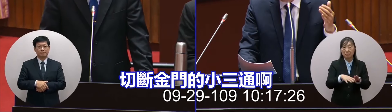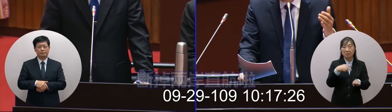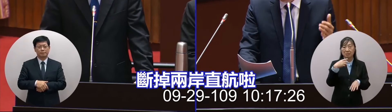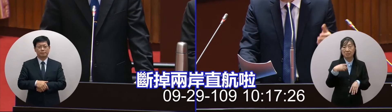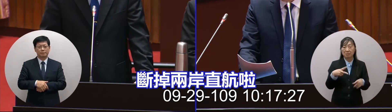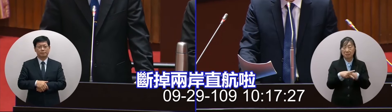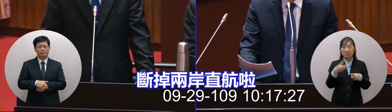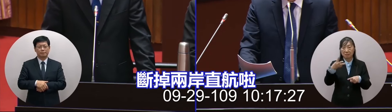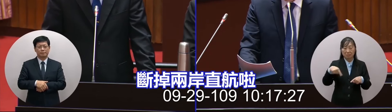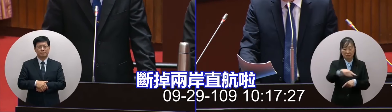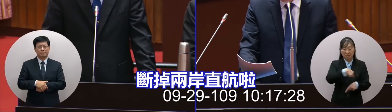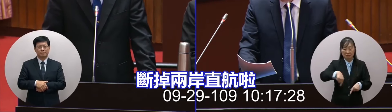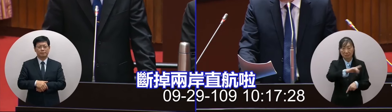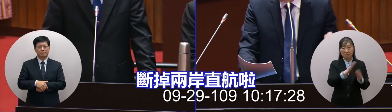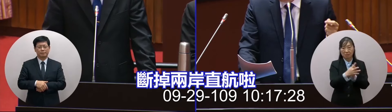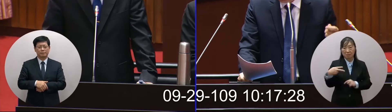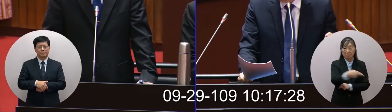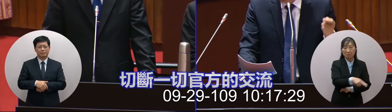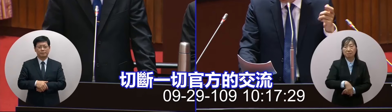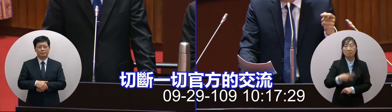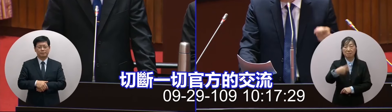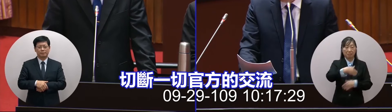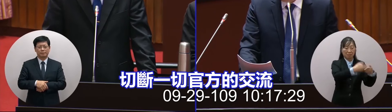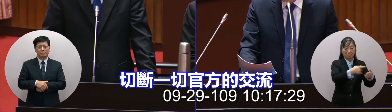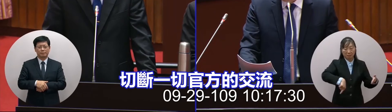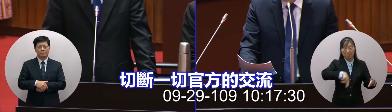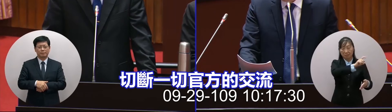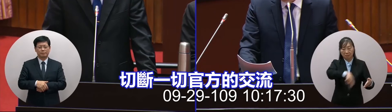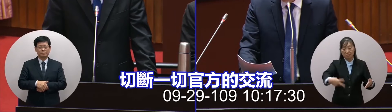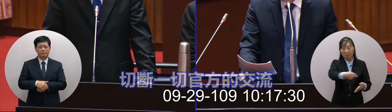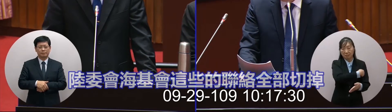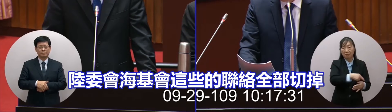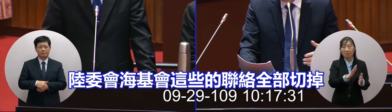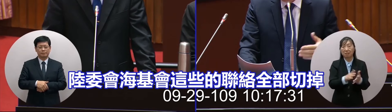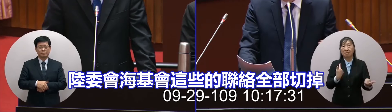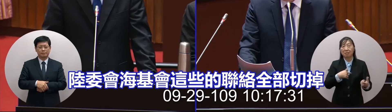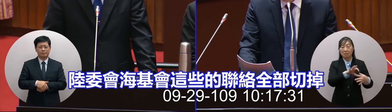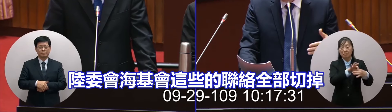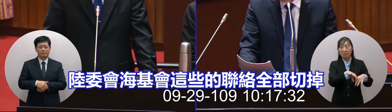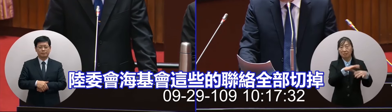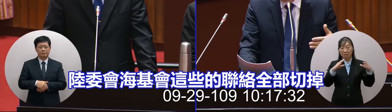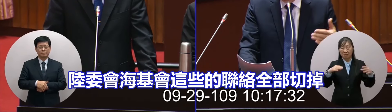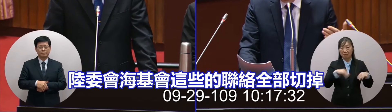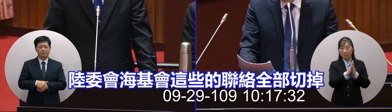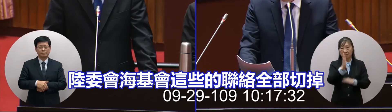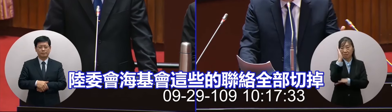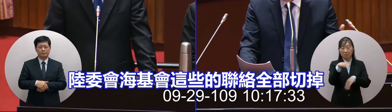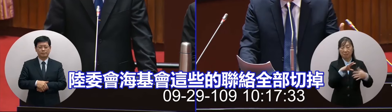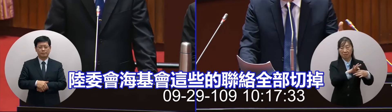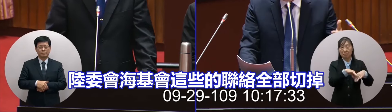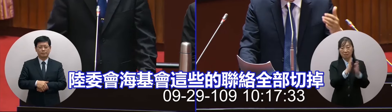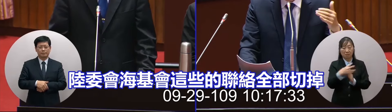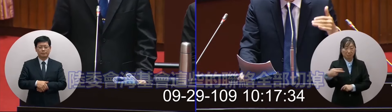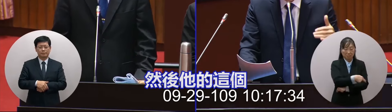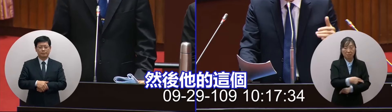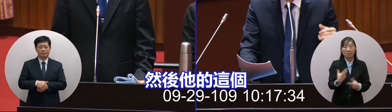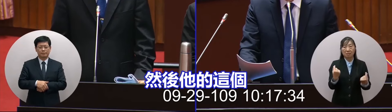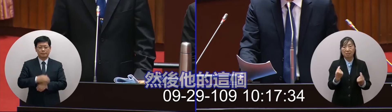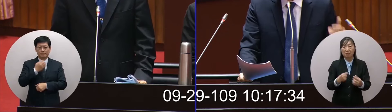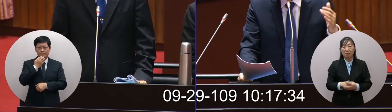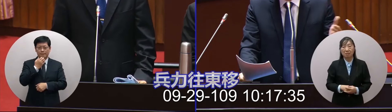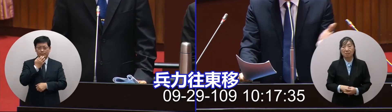啦，断掉两岸直航啦，切断一切官方的交流啦，陆委会海基会这些的连都全部切掉啦，哈，然后